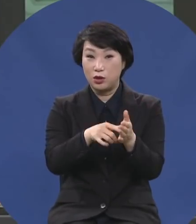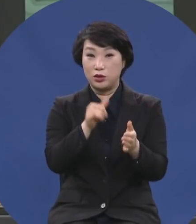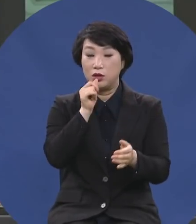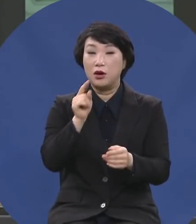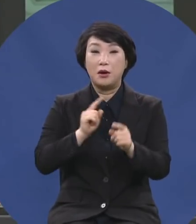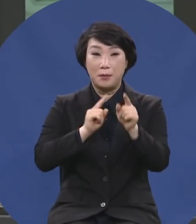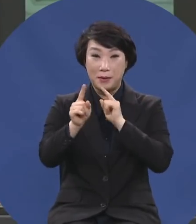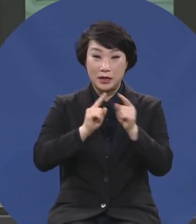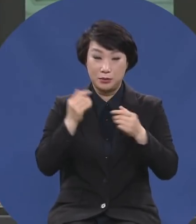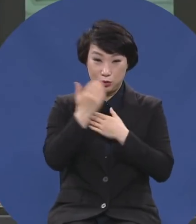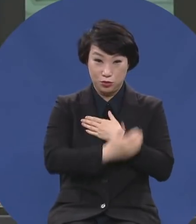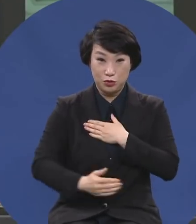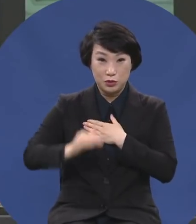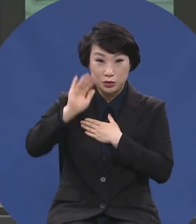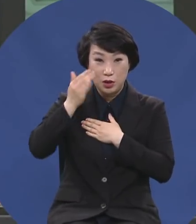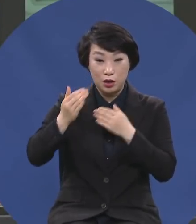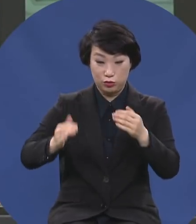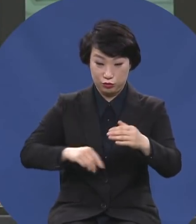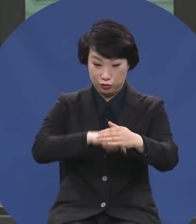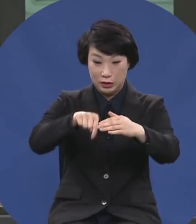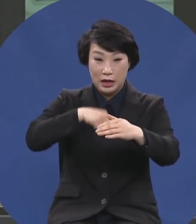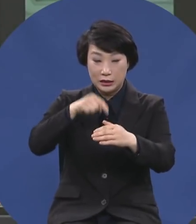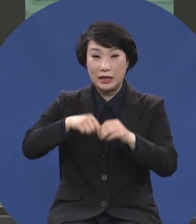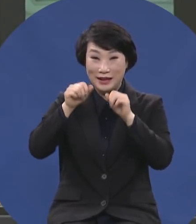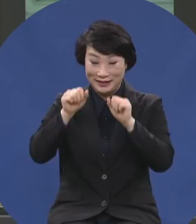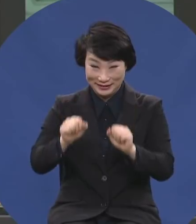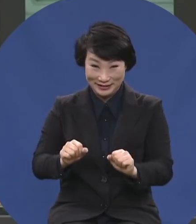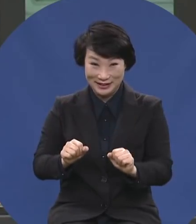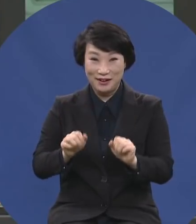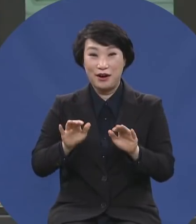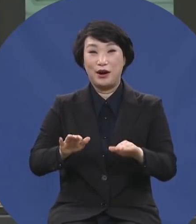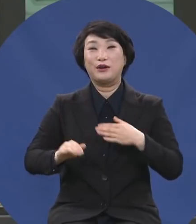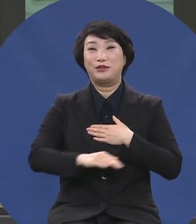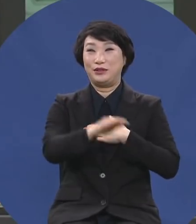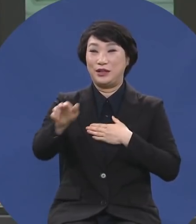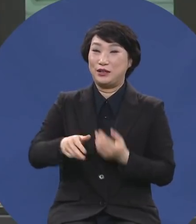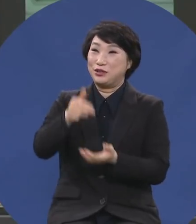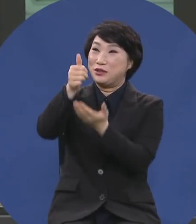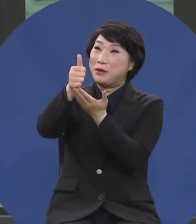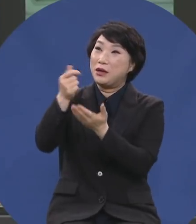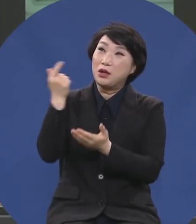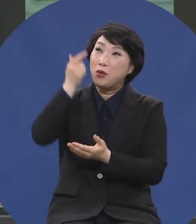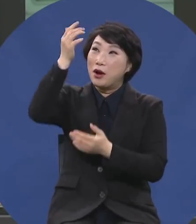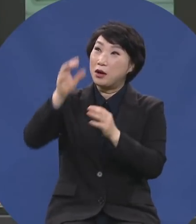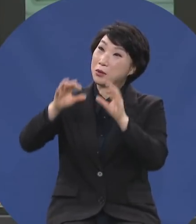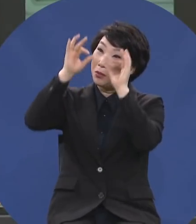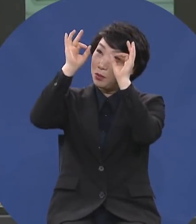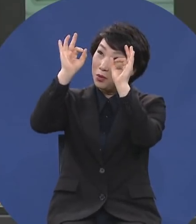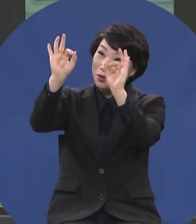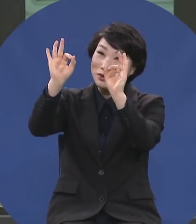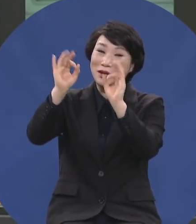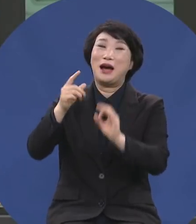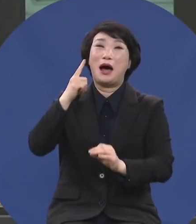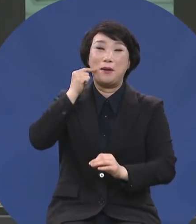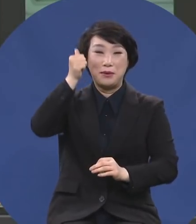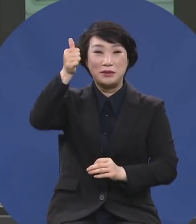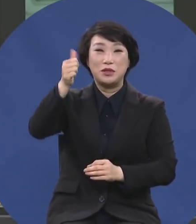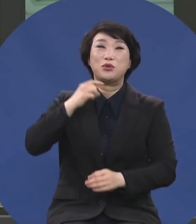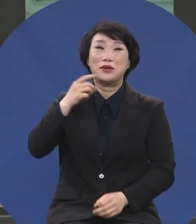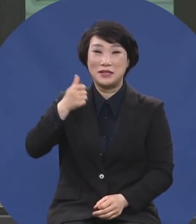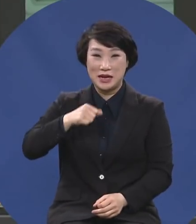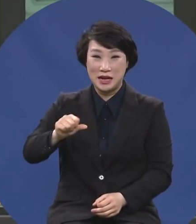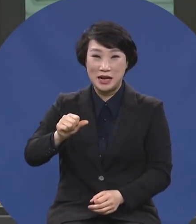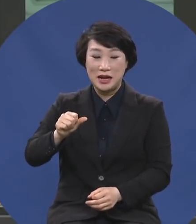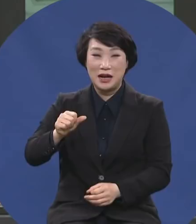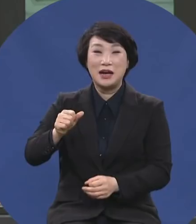말씀이 육신이 되어 우리 가운데 거하심에 우리가 그의 영광을 보니 아버지의